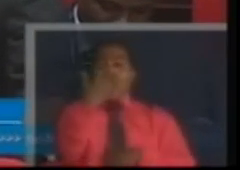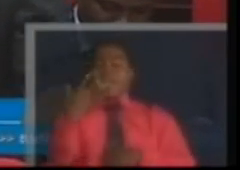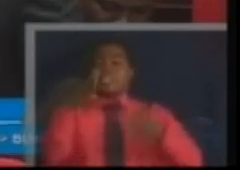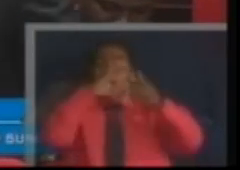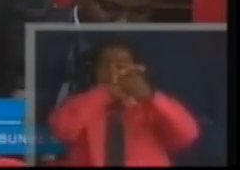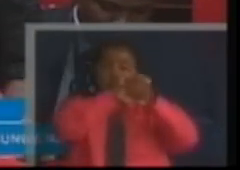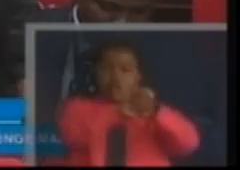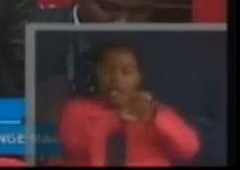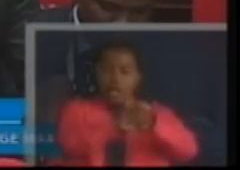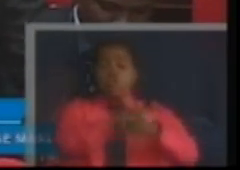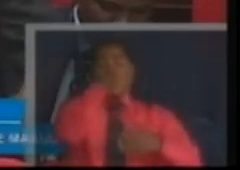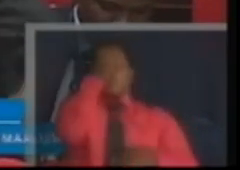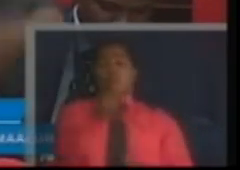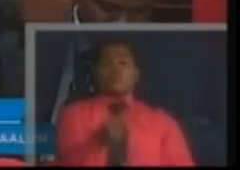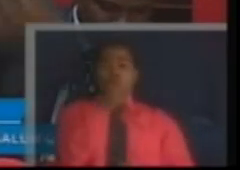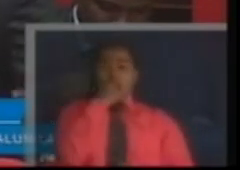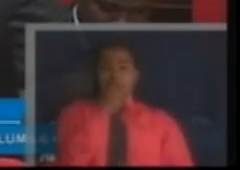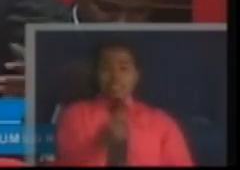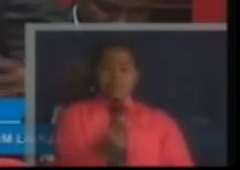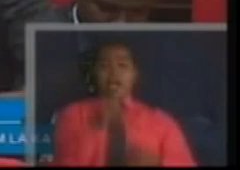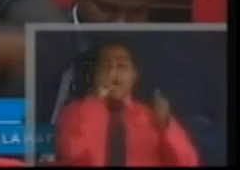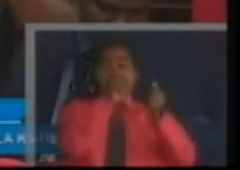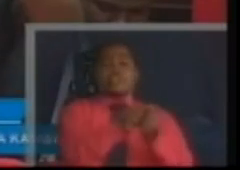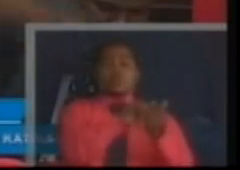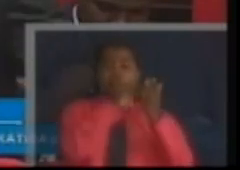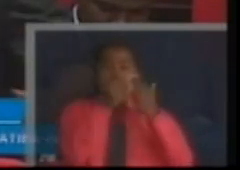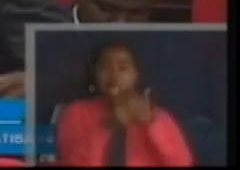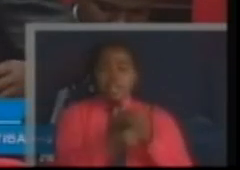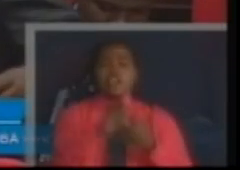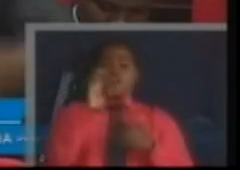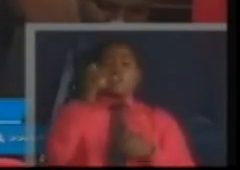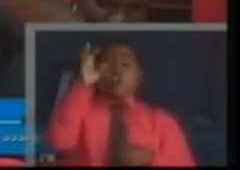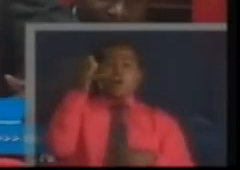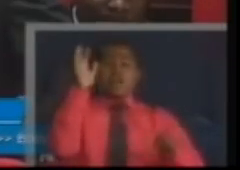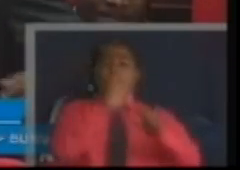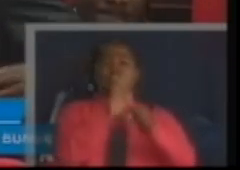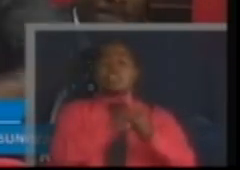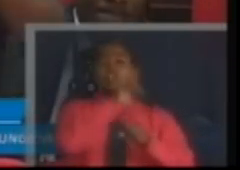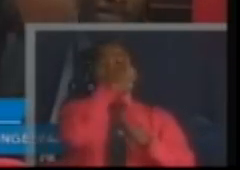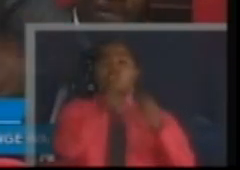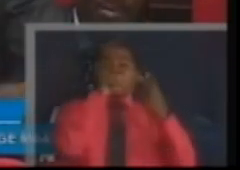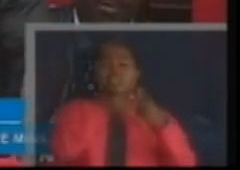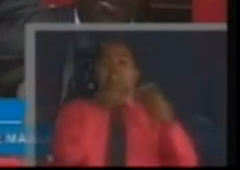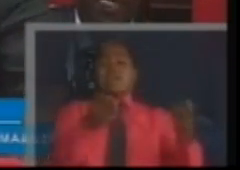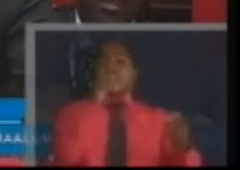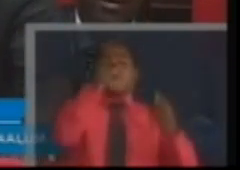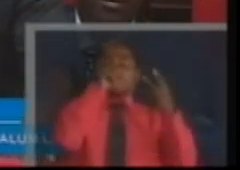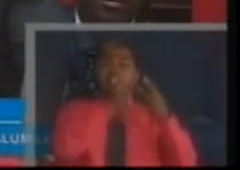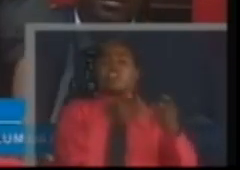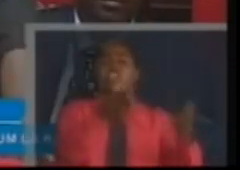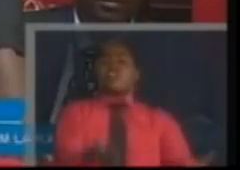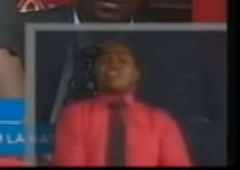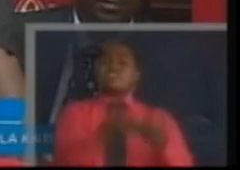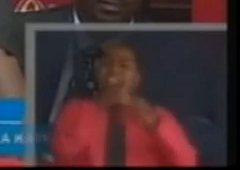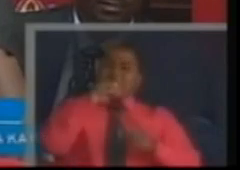mtu anasimama anasema sijui kitu gani, ving'ora vimetuzidi, tulikuwa na viwili sasa viko vitatu. Sasa hiyo inatusaidia nini